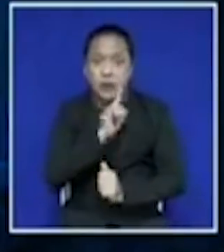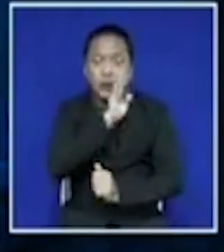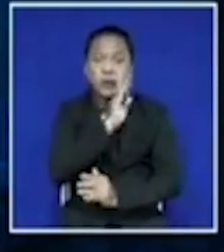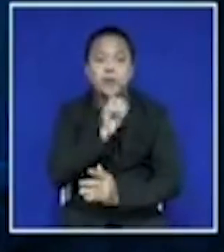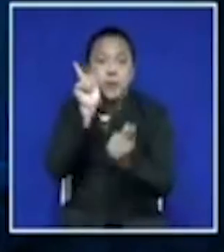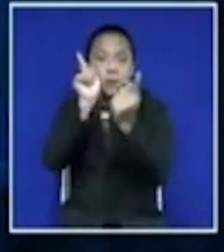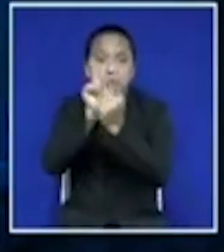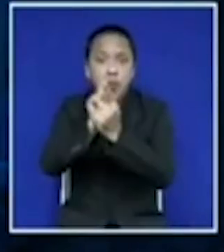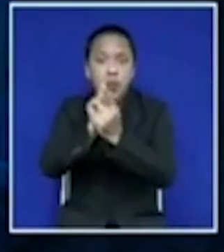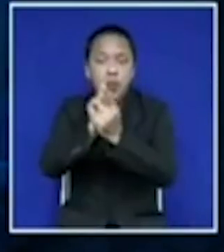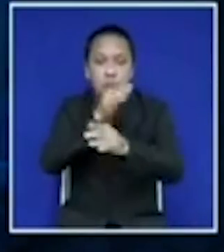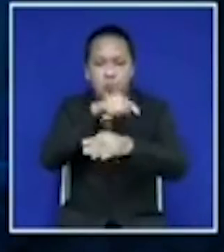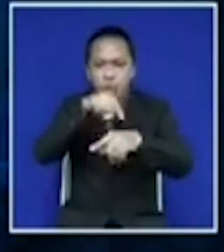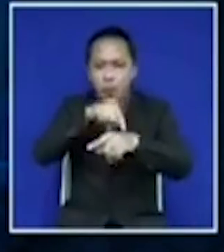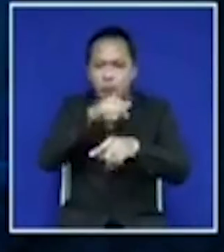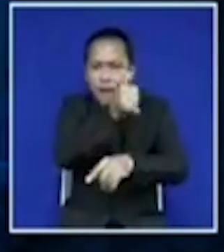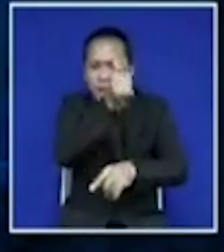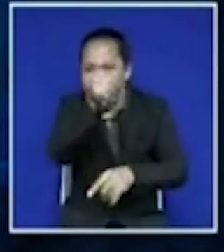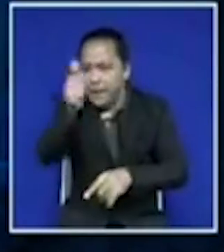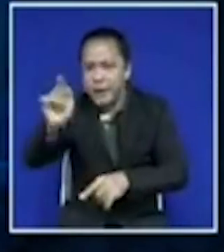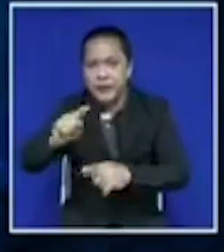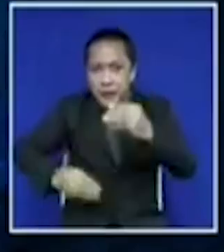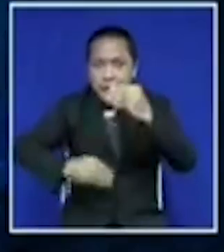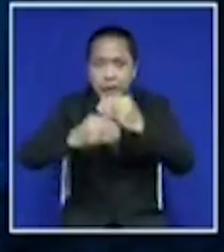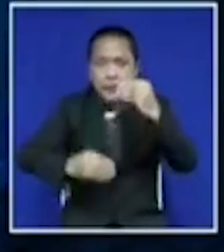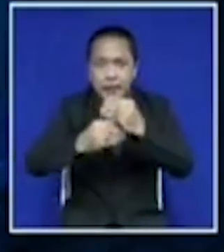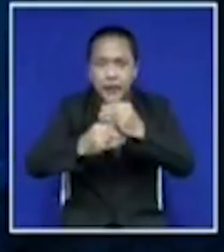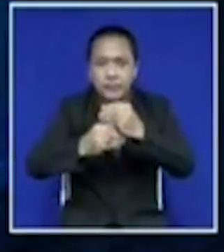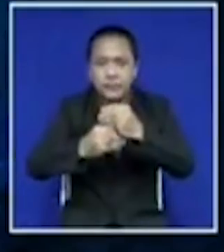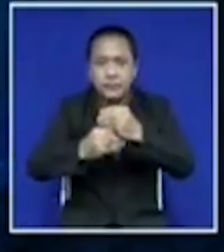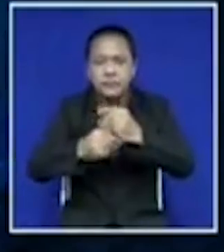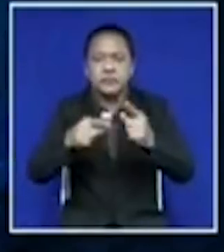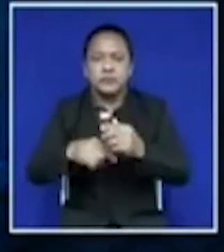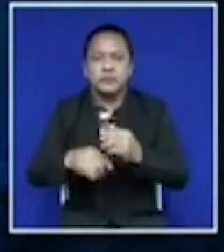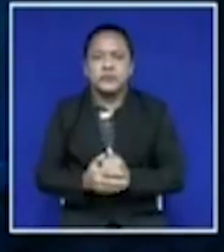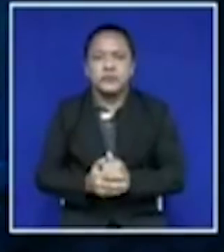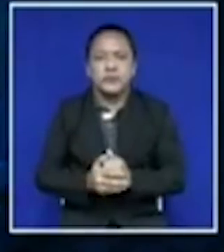ว่าไทม์ไลน์นี้ไปเพิ่มเติมย้อนแย้งหรือไป